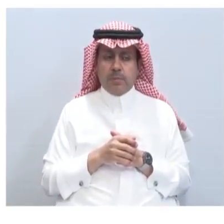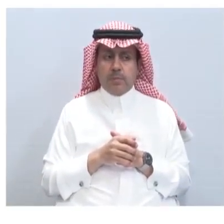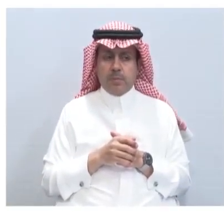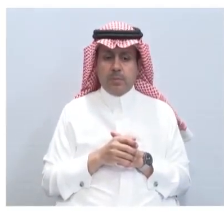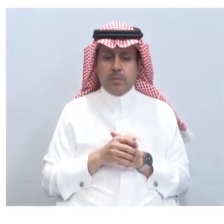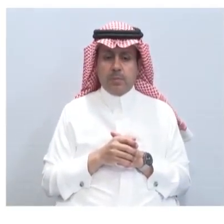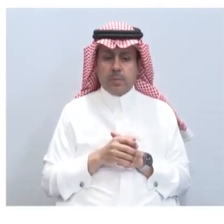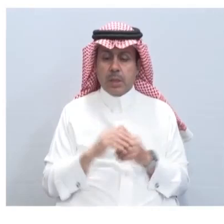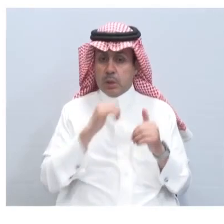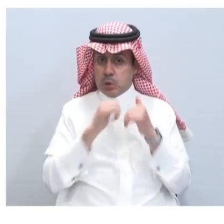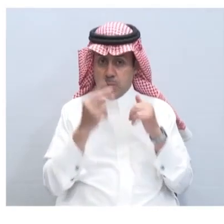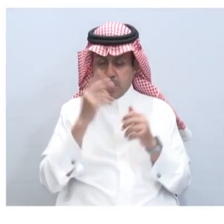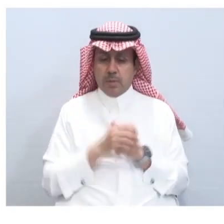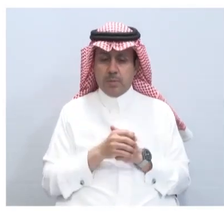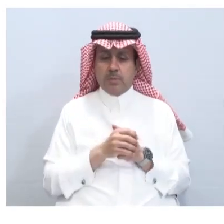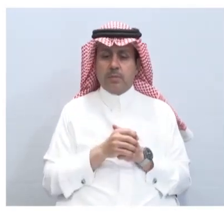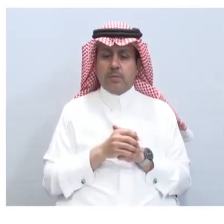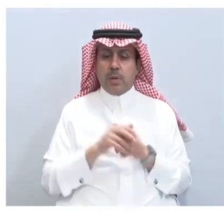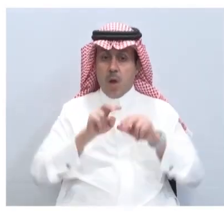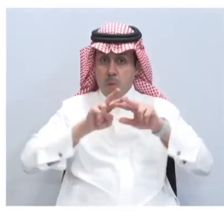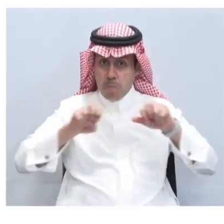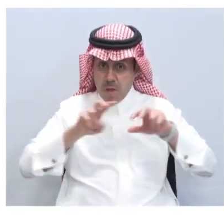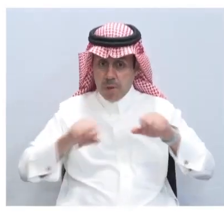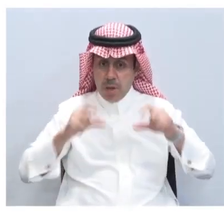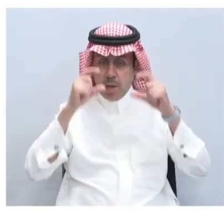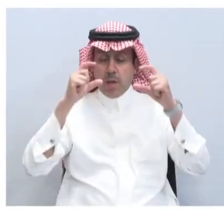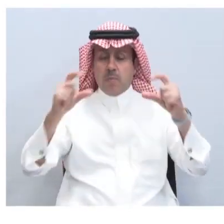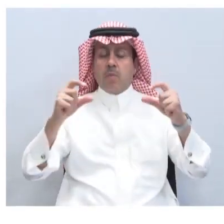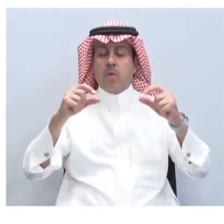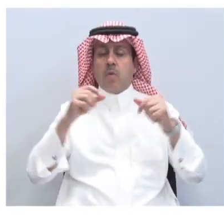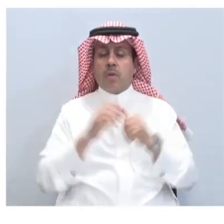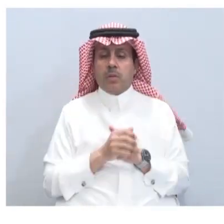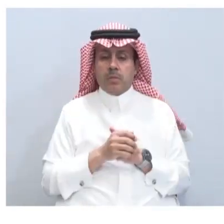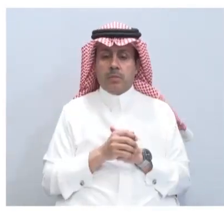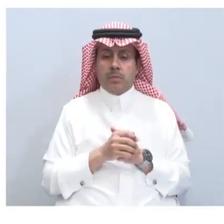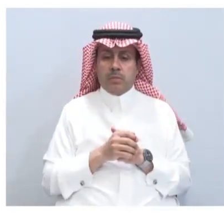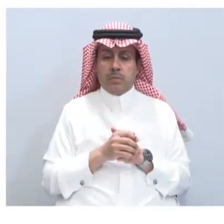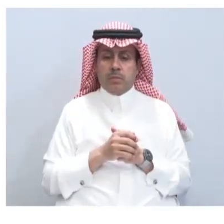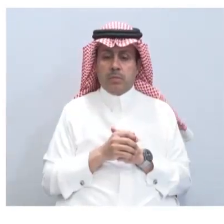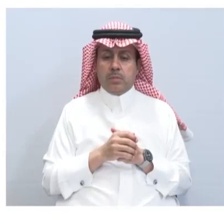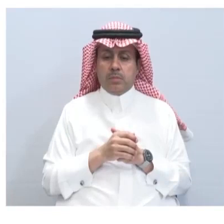ناتي الى الاسلوب الثاني والذي هو ماذا البحث من خلال ادله الموضوعيه